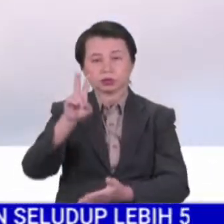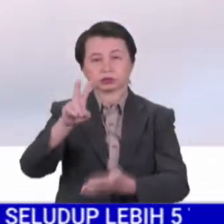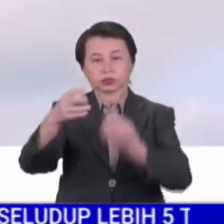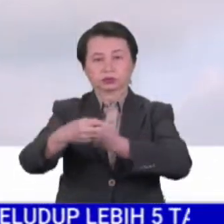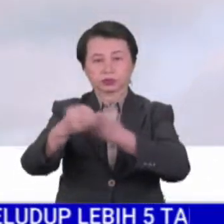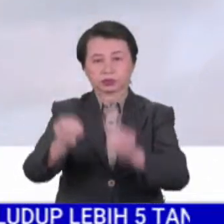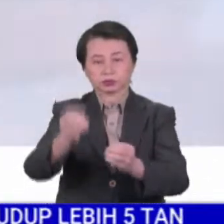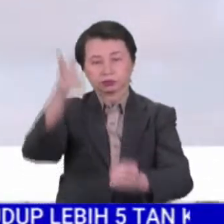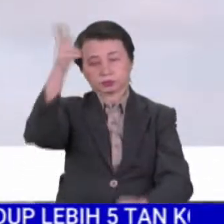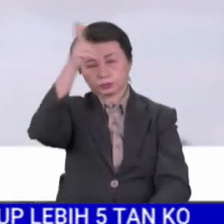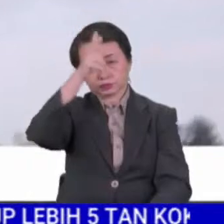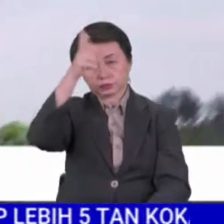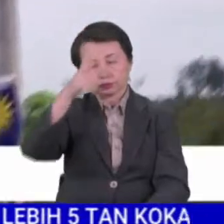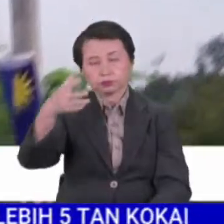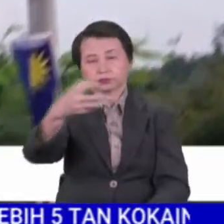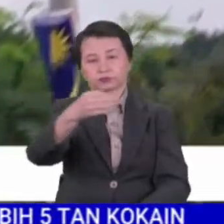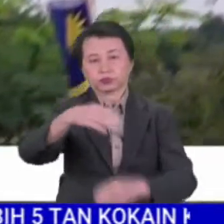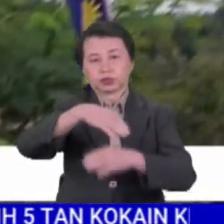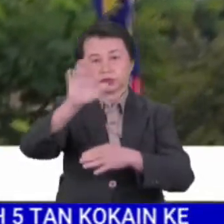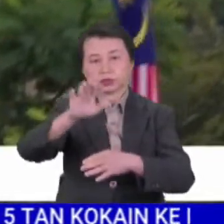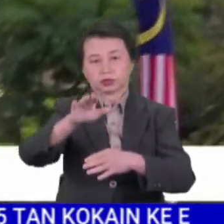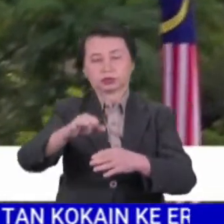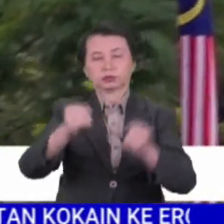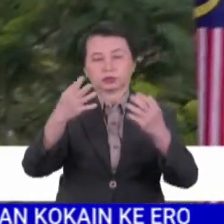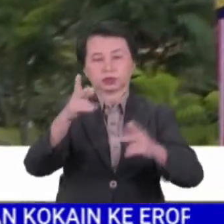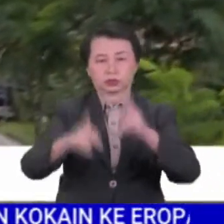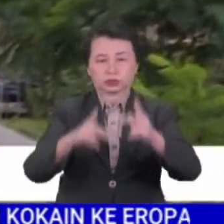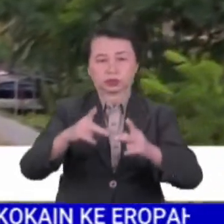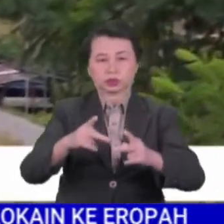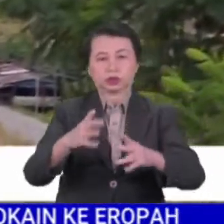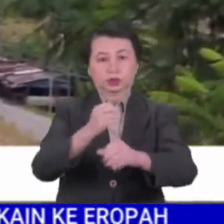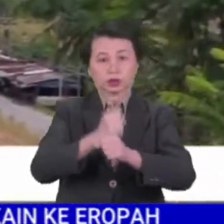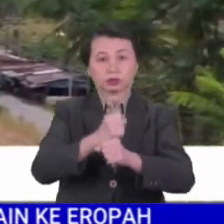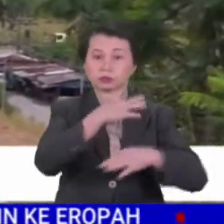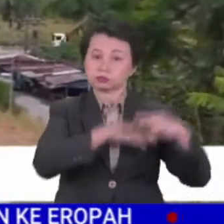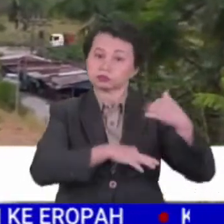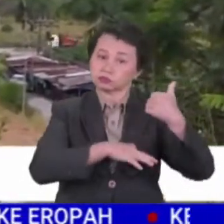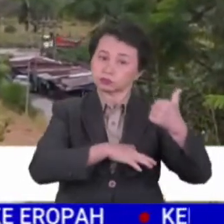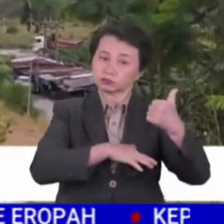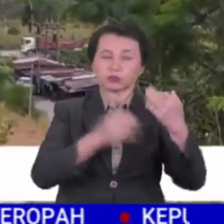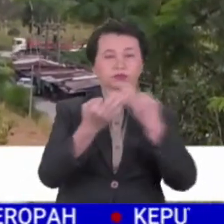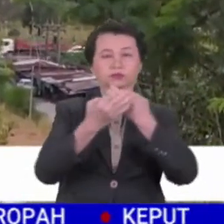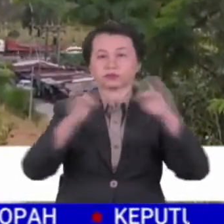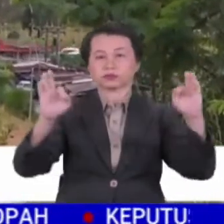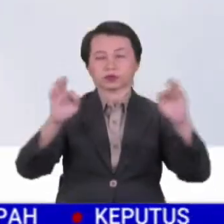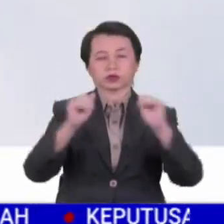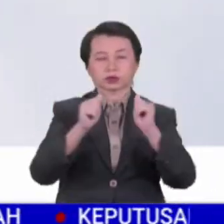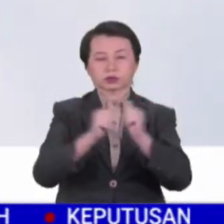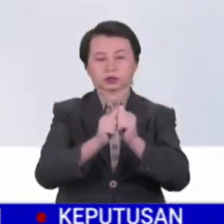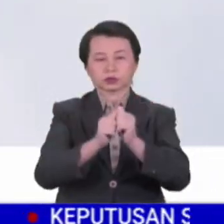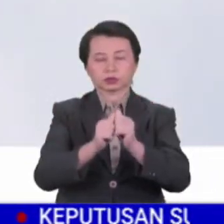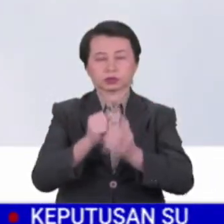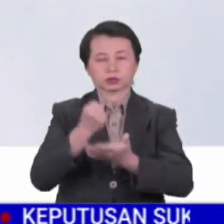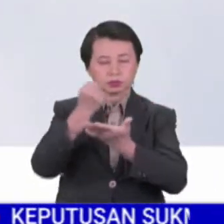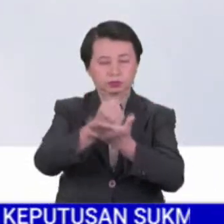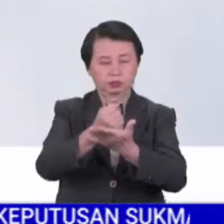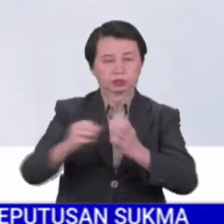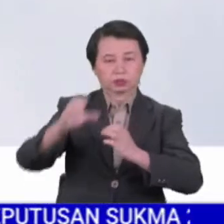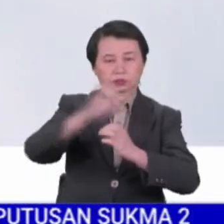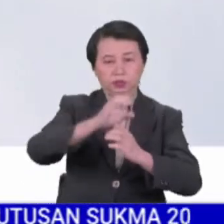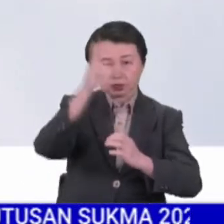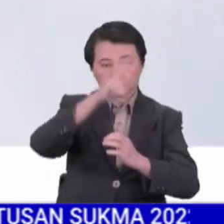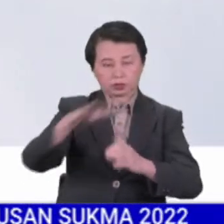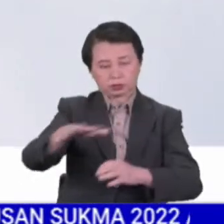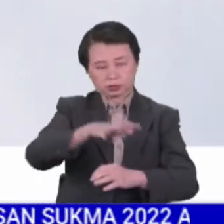pejabat kerajaan. Malah, lebih 7,000 penduduk menikmati faedah tersebut secara percuma dengan subsidi kerajaan